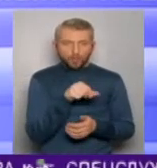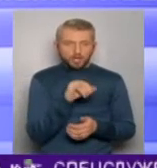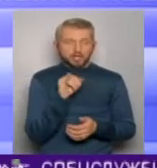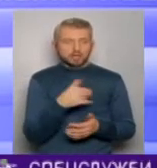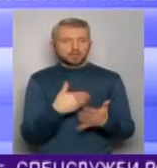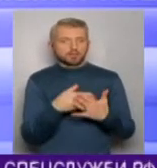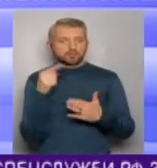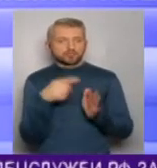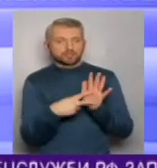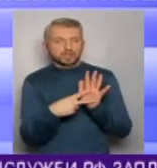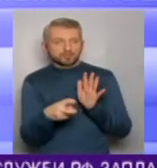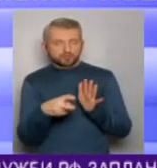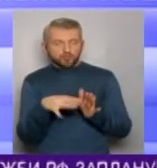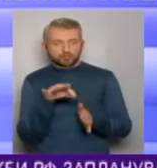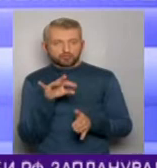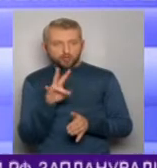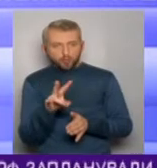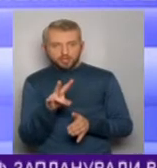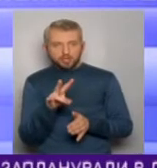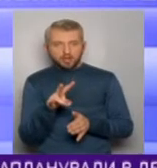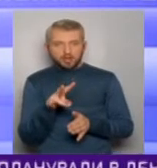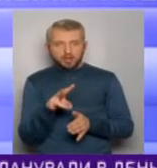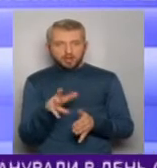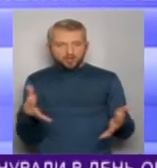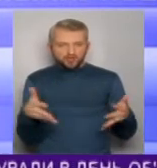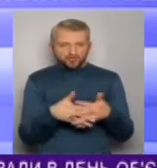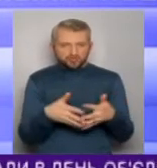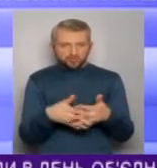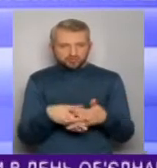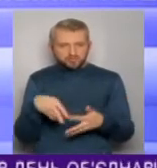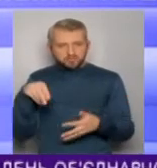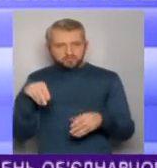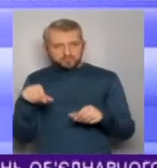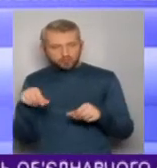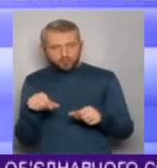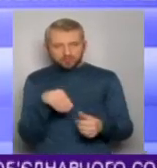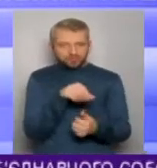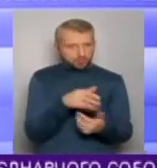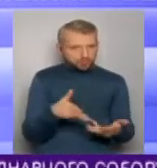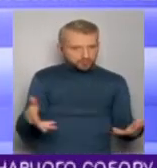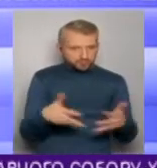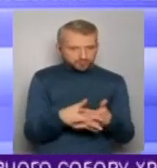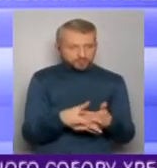порядка 1700 тонн піско-соляної суміші. Приміряється та чи інша